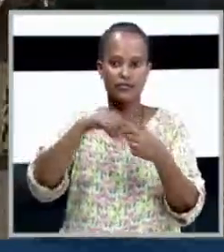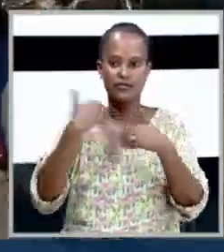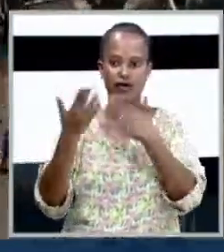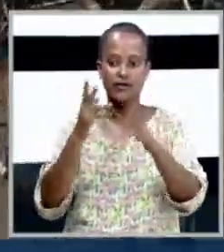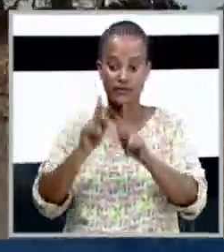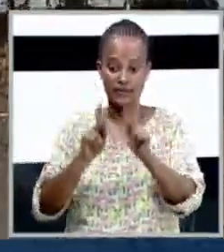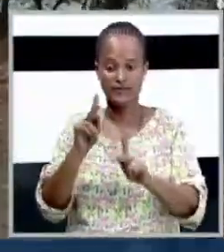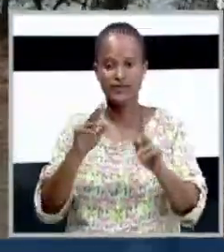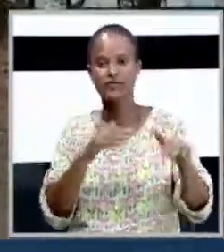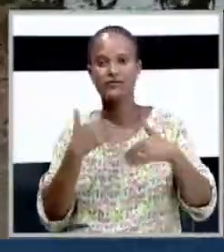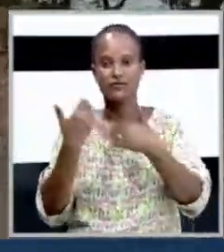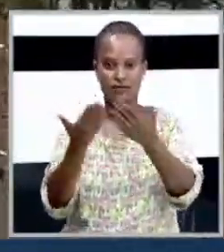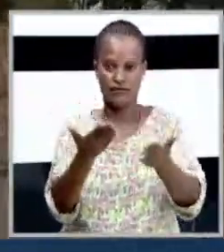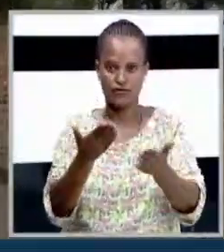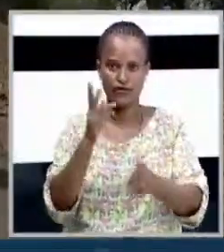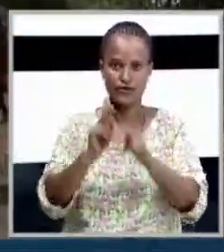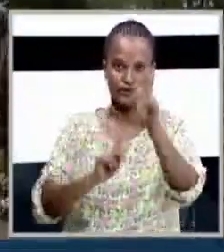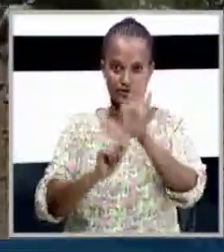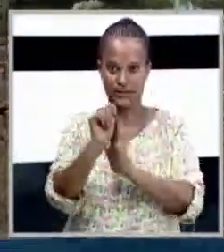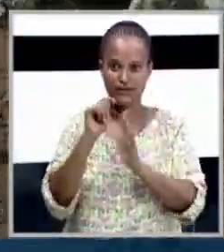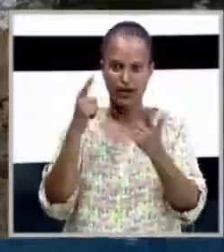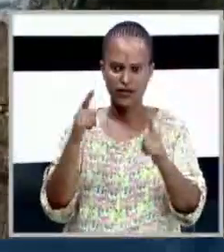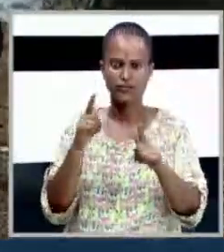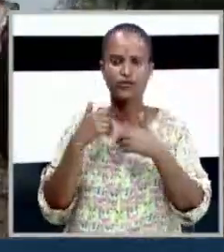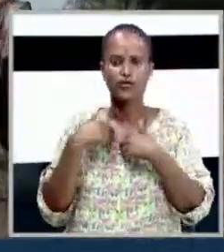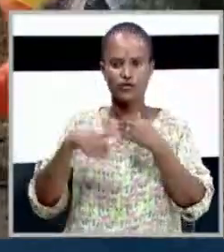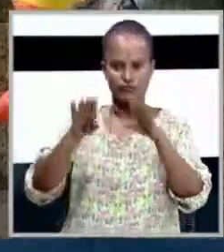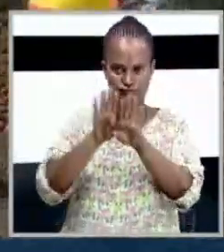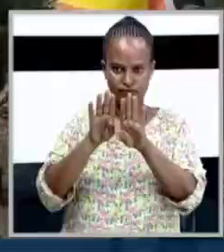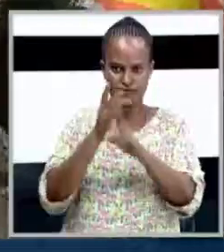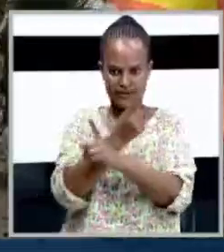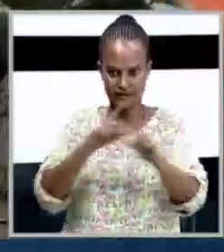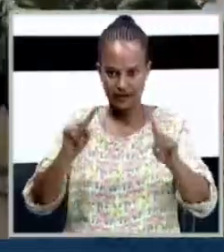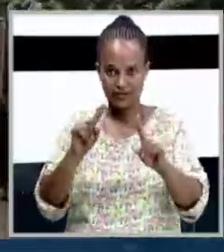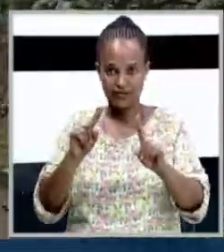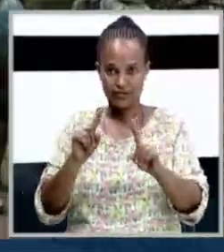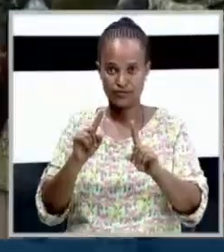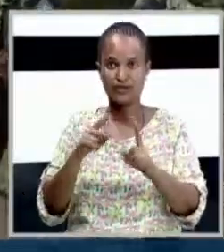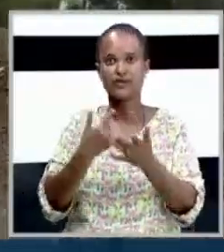ህዝቢ ዝገበሩ ህዝቢ ትግራይ ካብ ተጋጢምዎ ዘሎ ዓፀባ ዝናገፈሉ